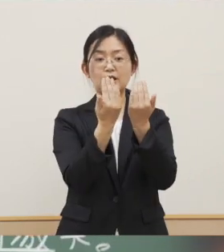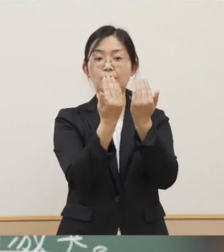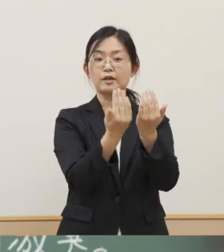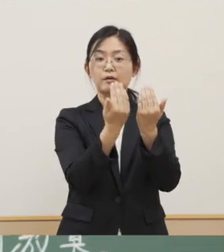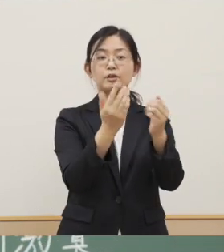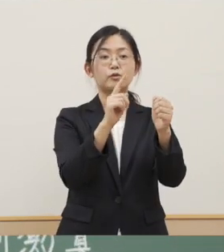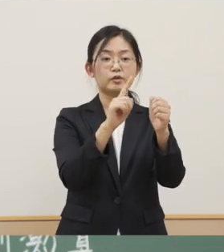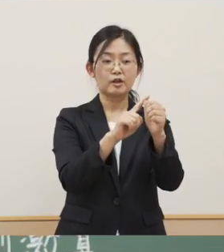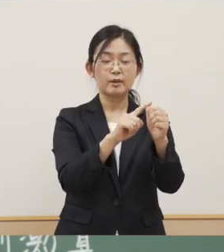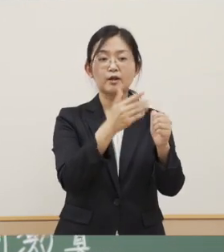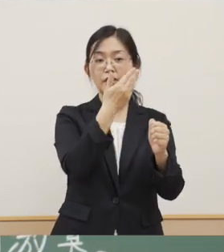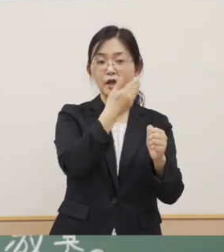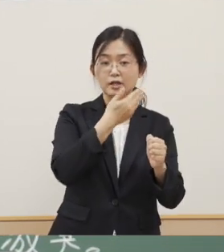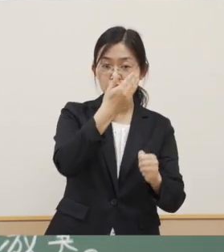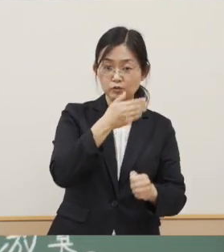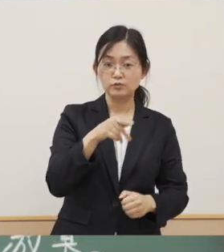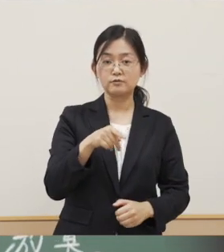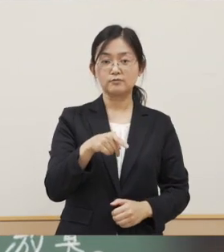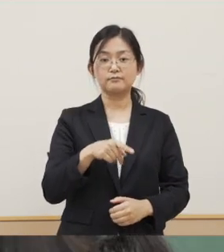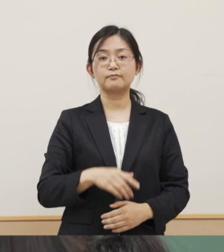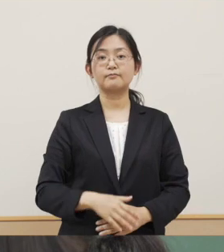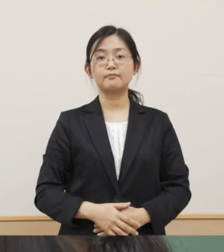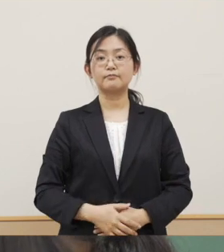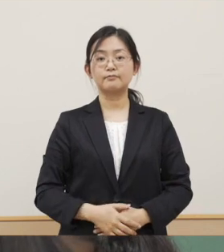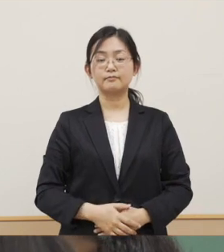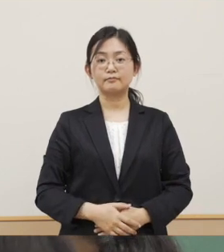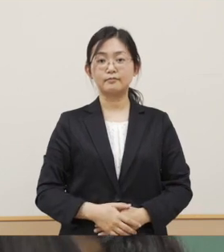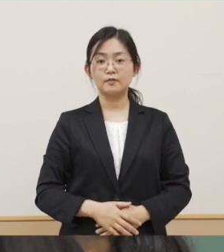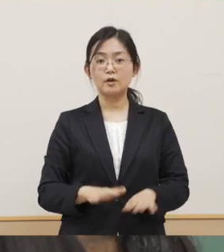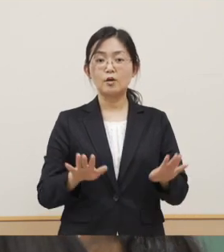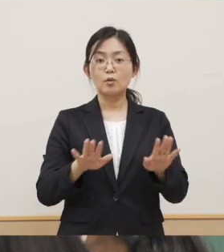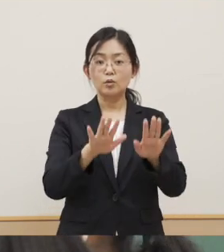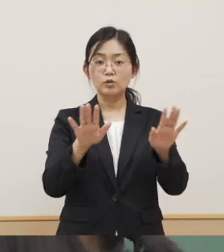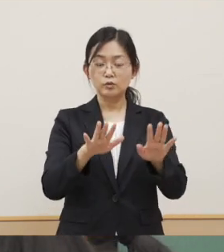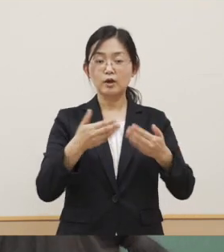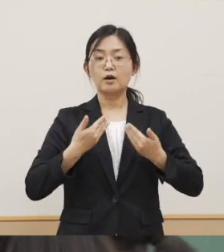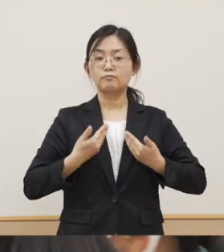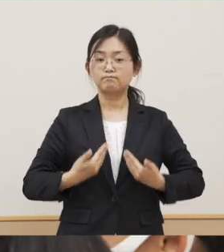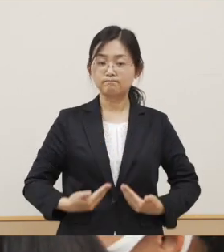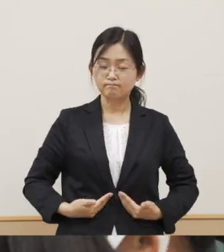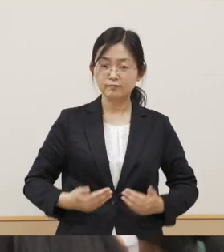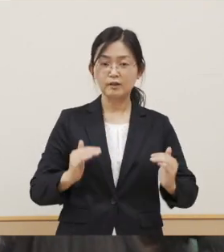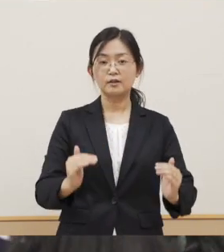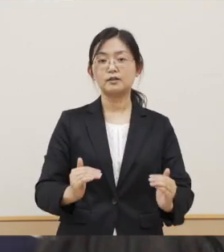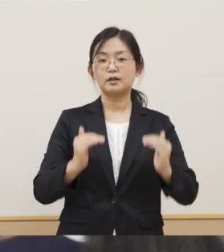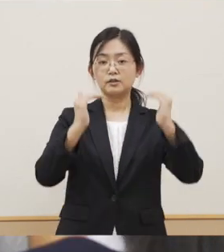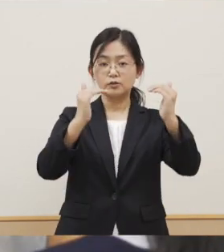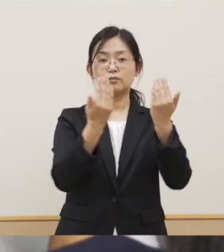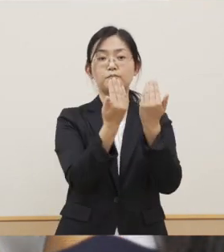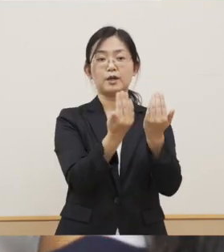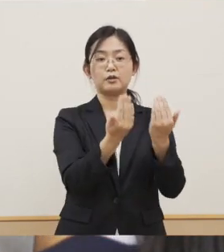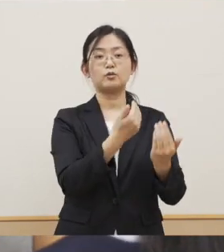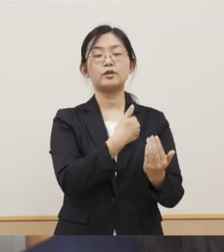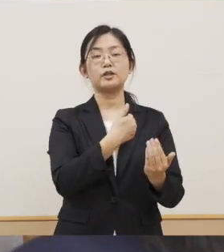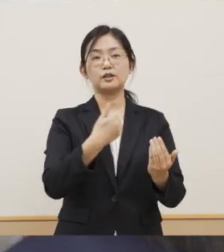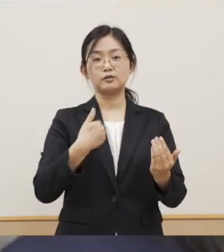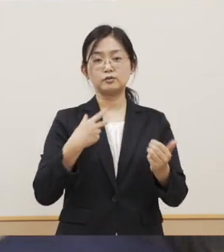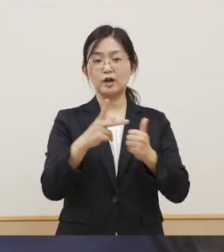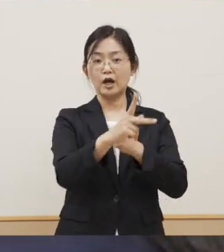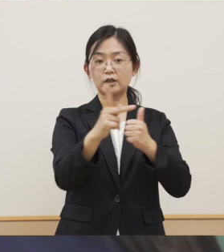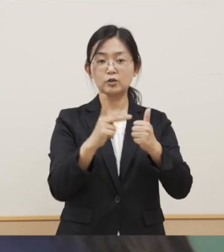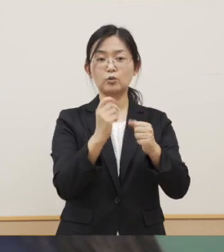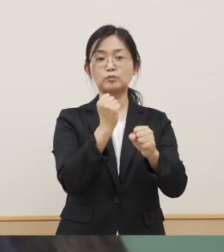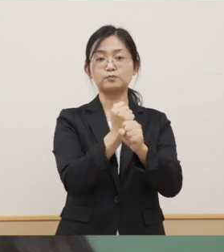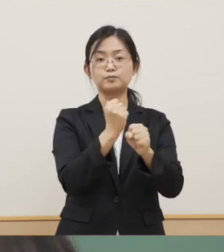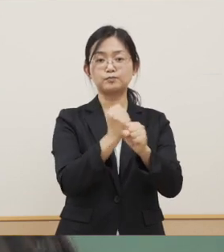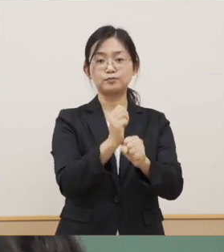重要な役割を担います。子どもたちが安心して育ち、学べる環境づくりに努めましょう。